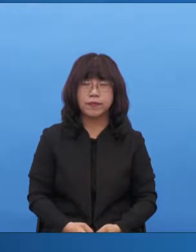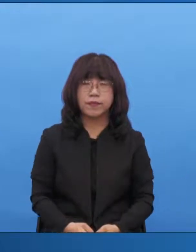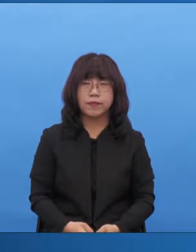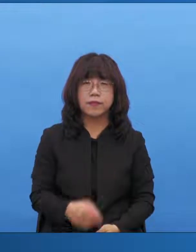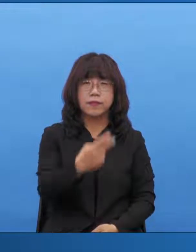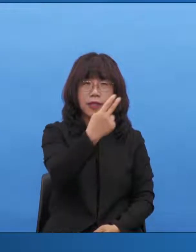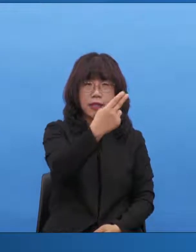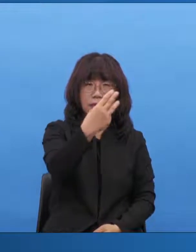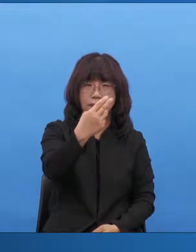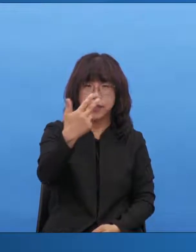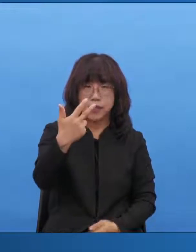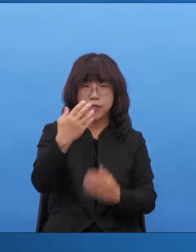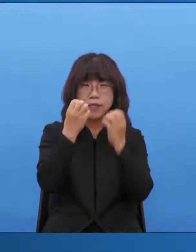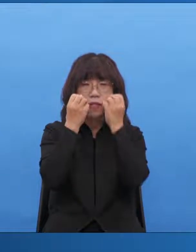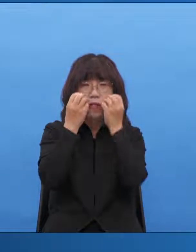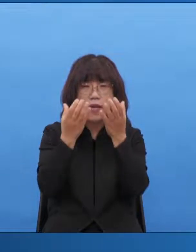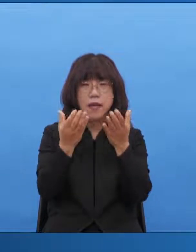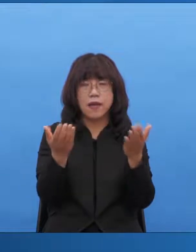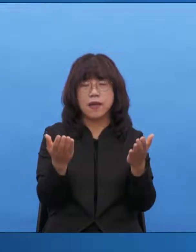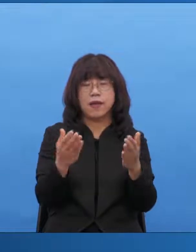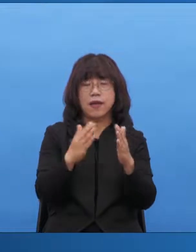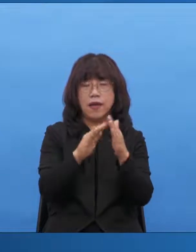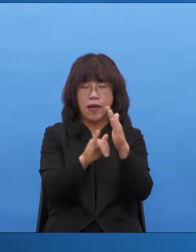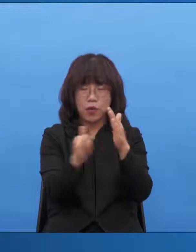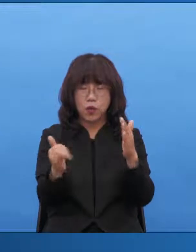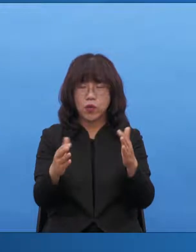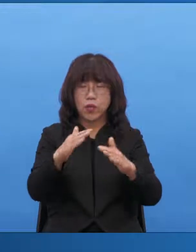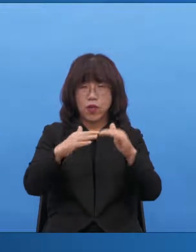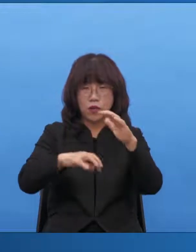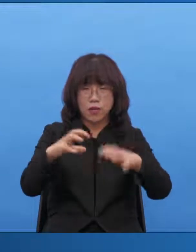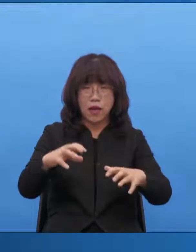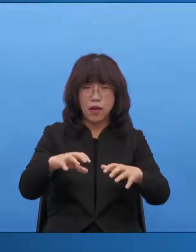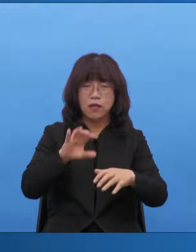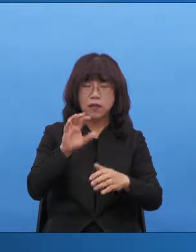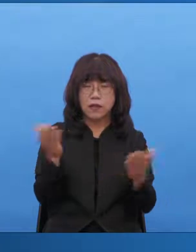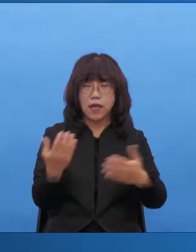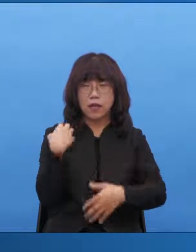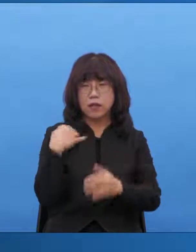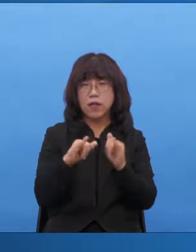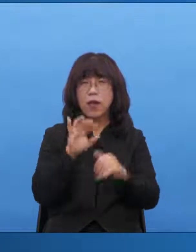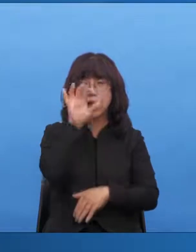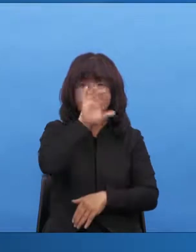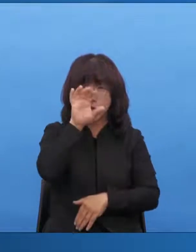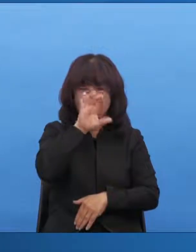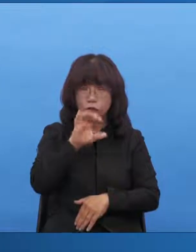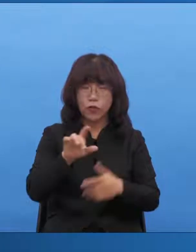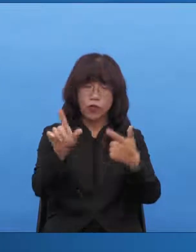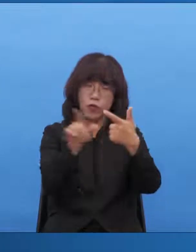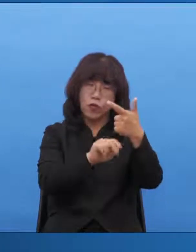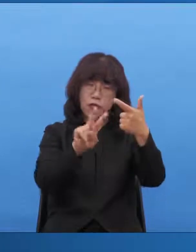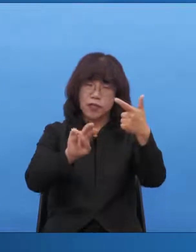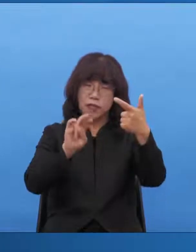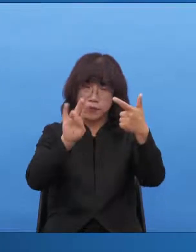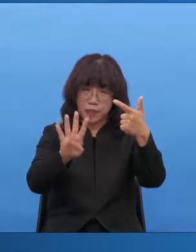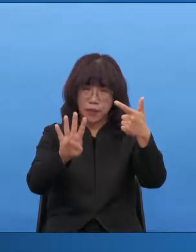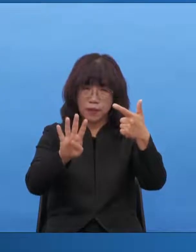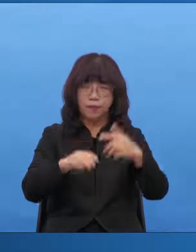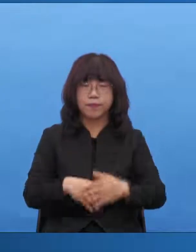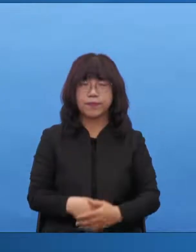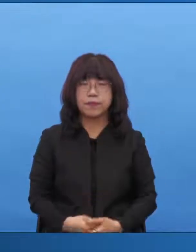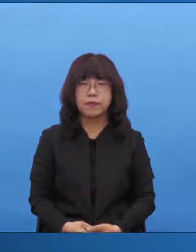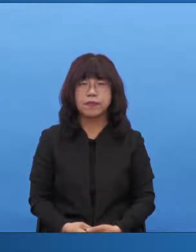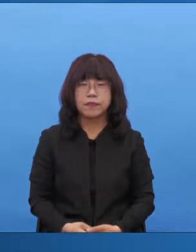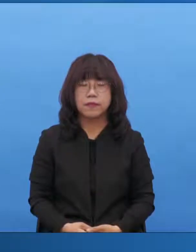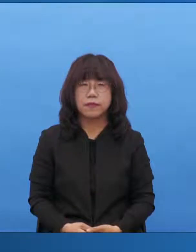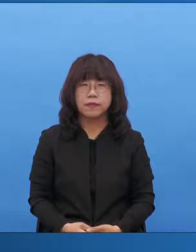237 새가족 현장 사역자 훈련이 오는 6월 14일 열립니다. 앞서 지난 4월에 열린 새가족 현장 사역자